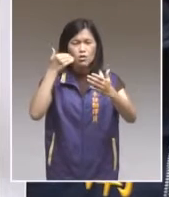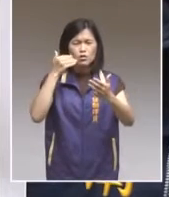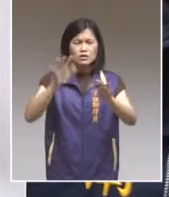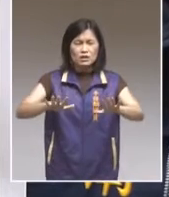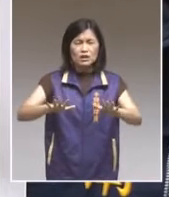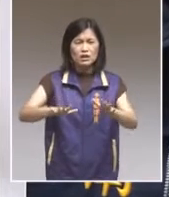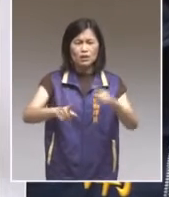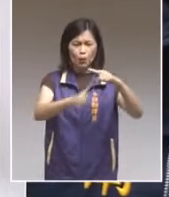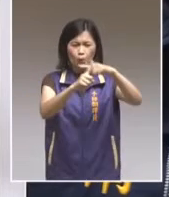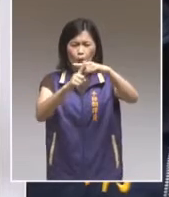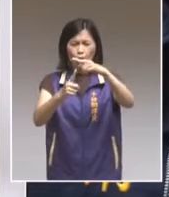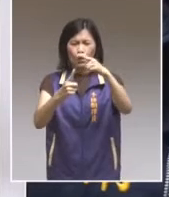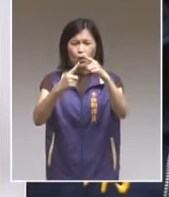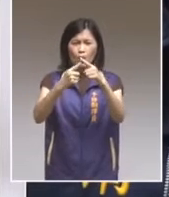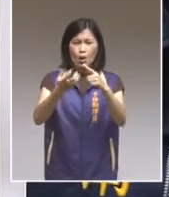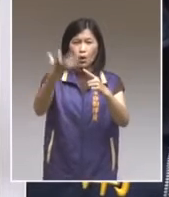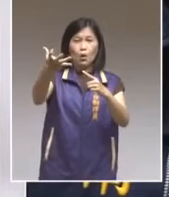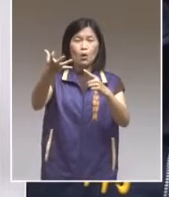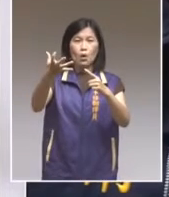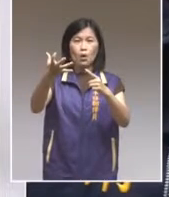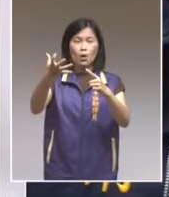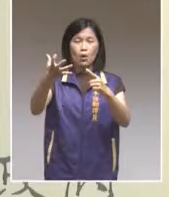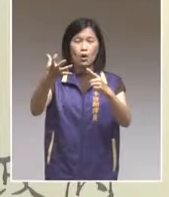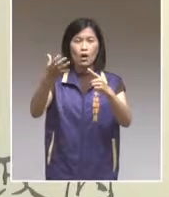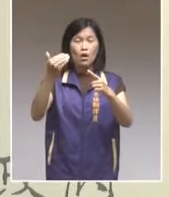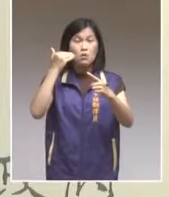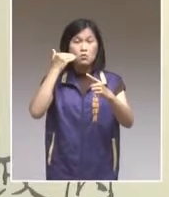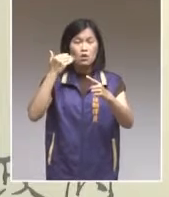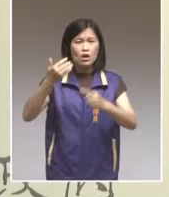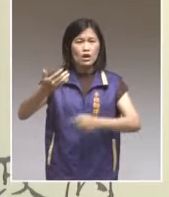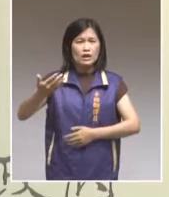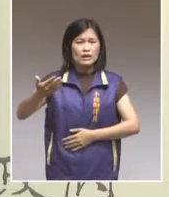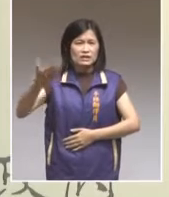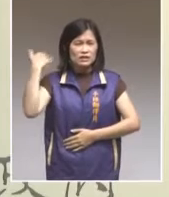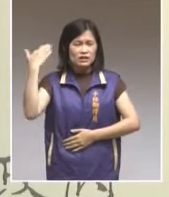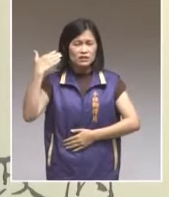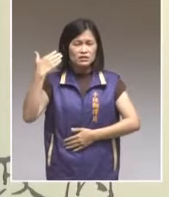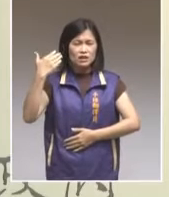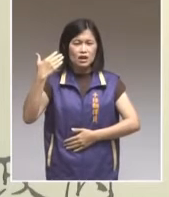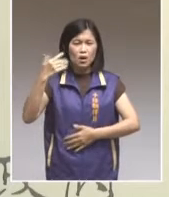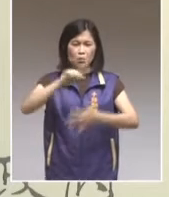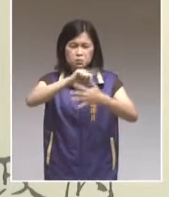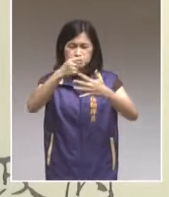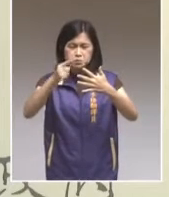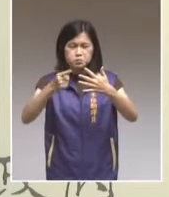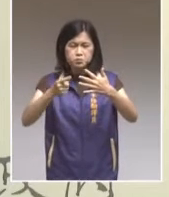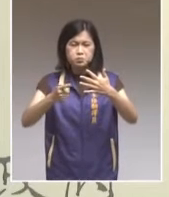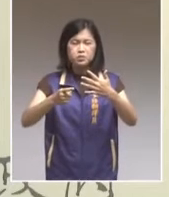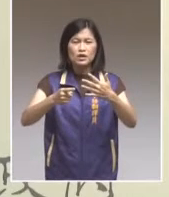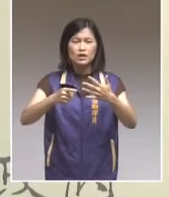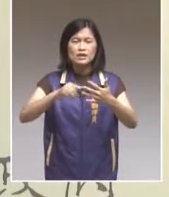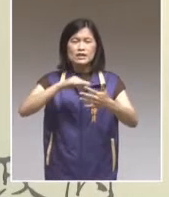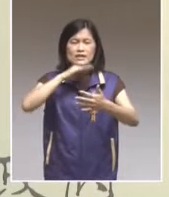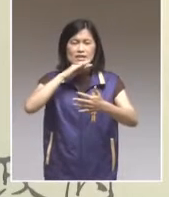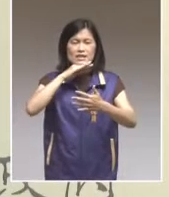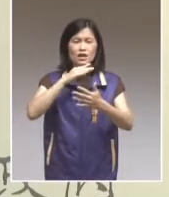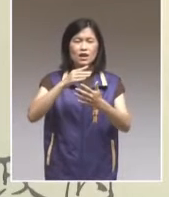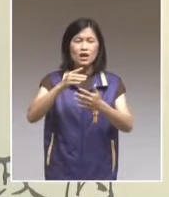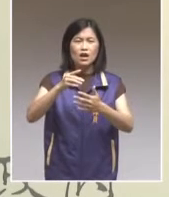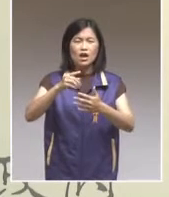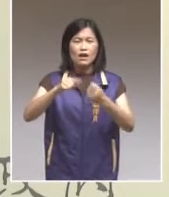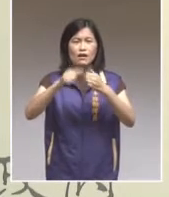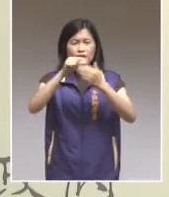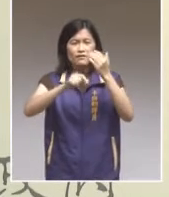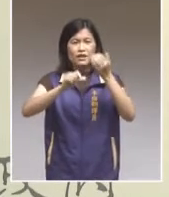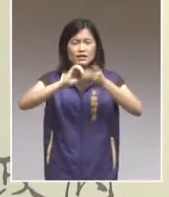以及确诊的数量相当的大，那如果依照过去的一个流程经过法定传染病通报系统，经过定时的